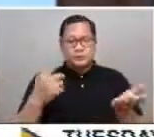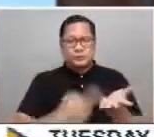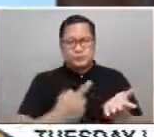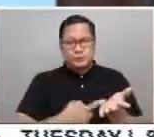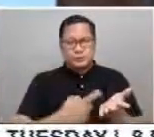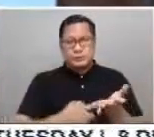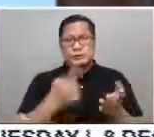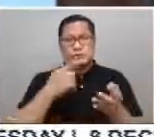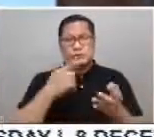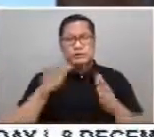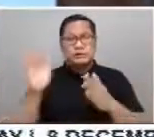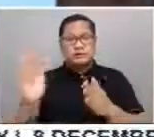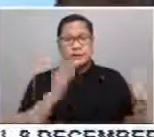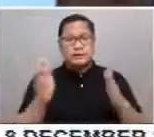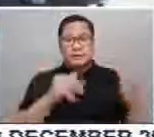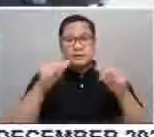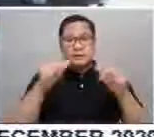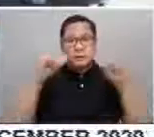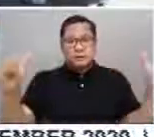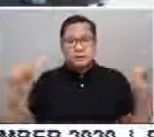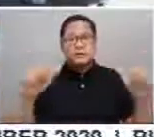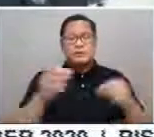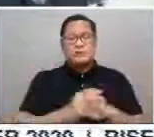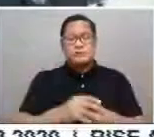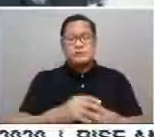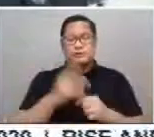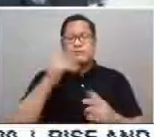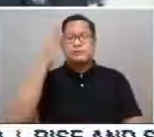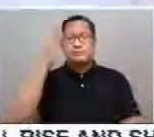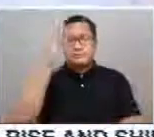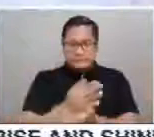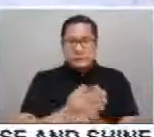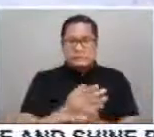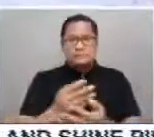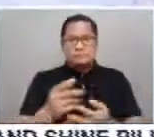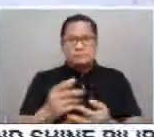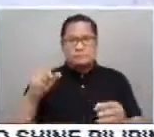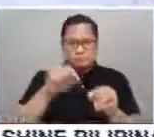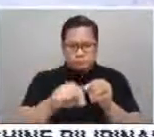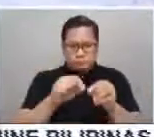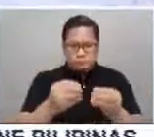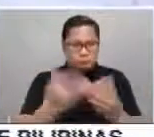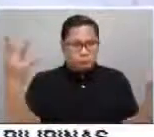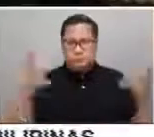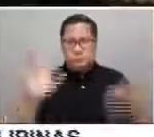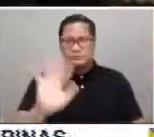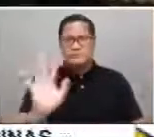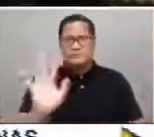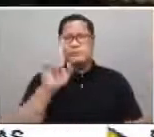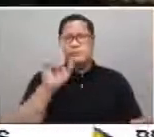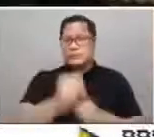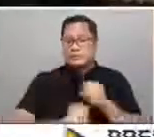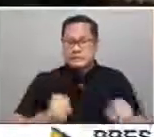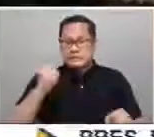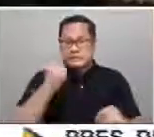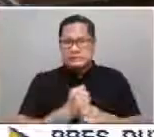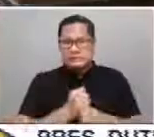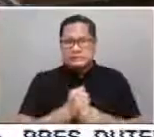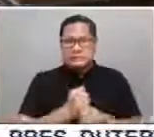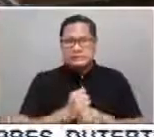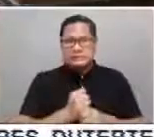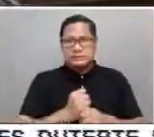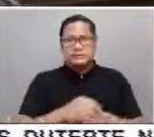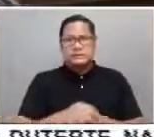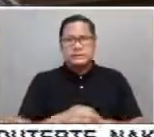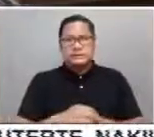totally banning paputok. Bukod sa punong ehekutibo, nakasama rin niya ang ilang miyembro ng IATF na naghati din ng